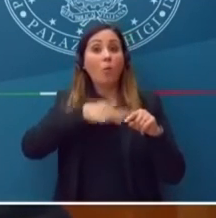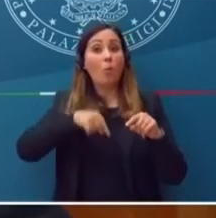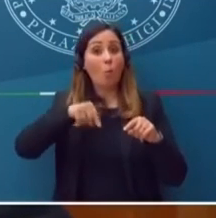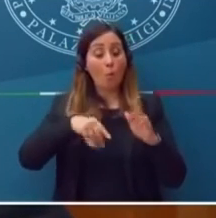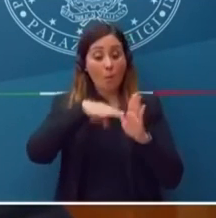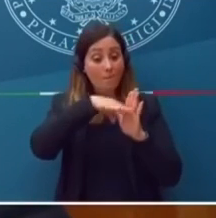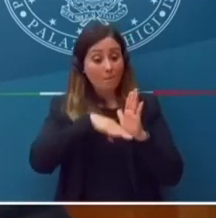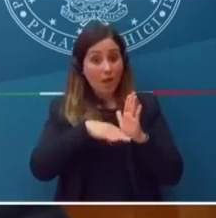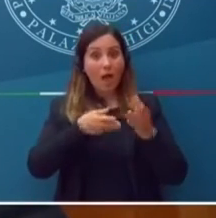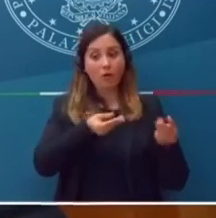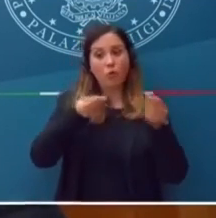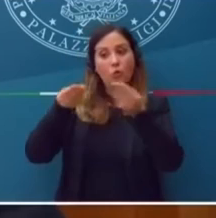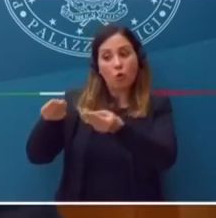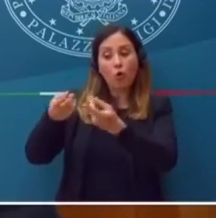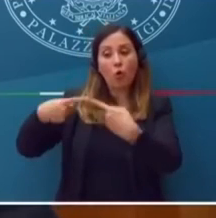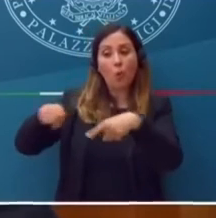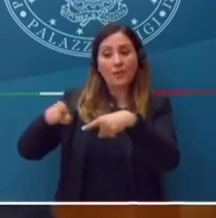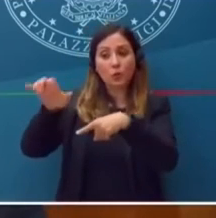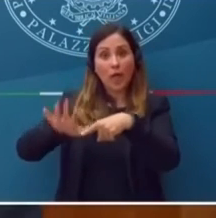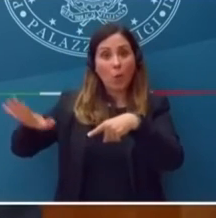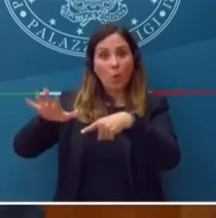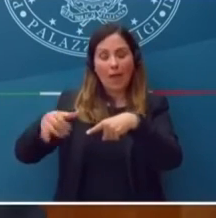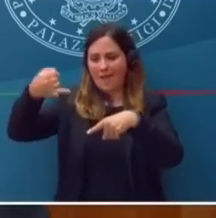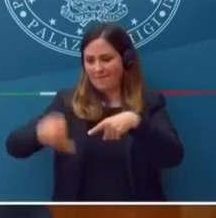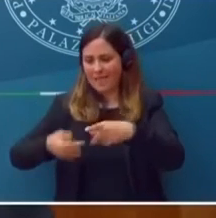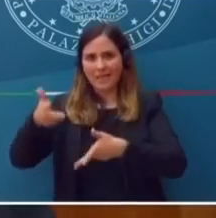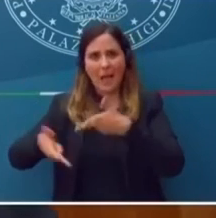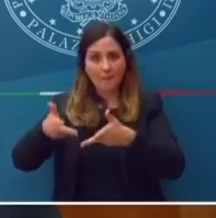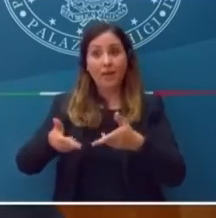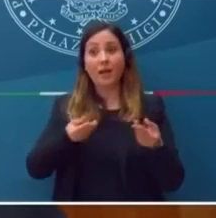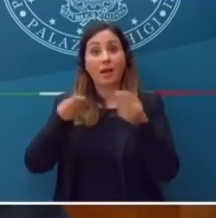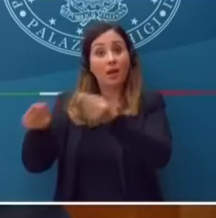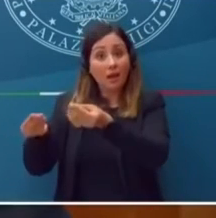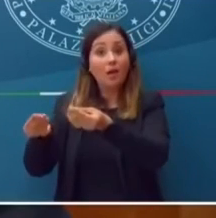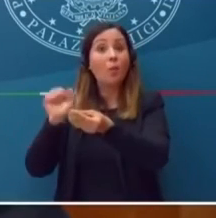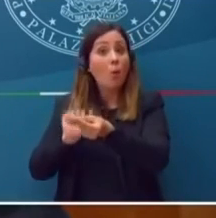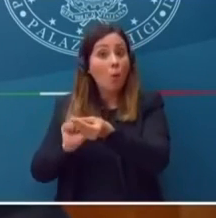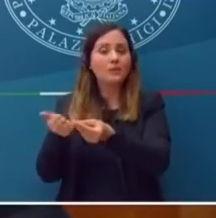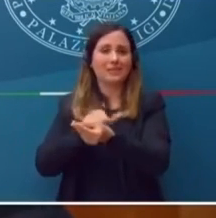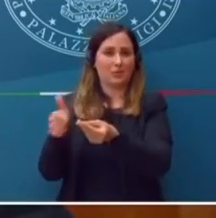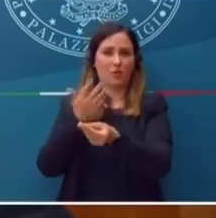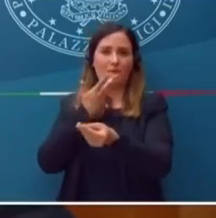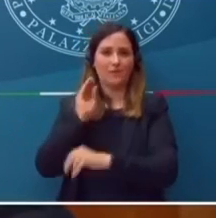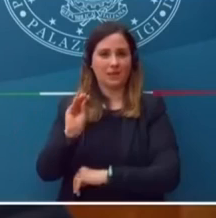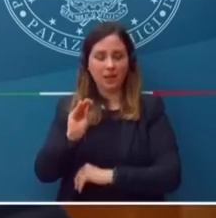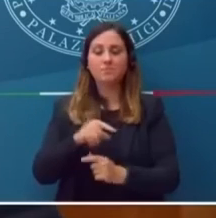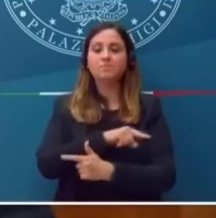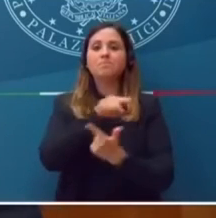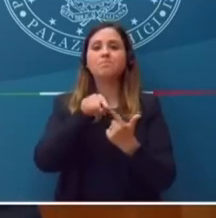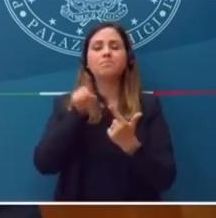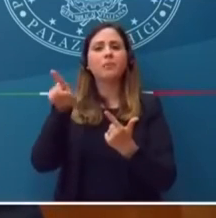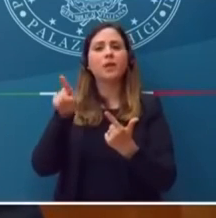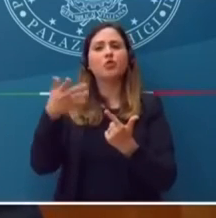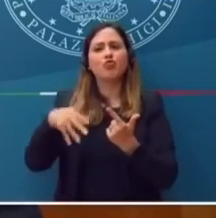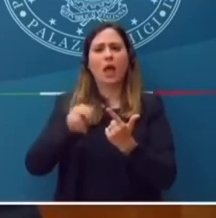alla Commissione europea entro fine mese. Poi lei nelle note che ha diffuso attraverso i suoi